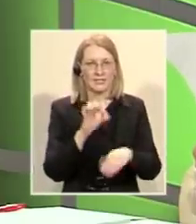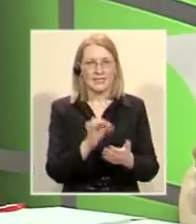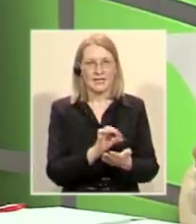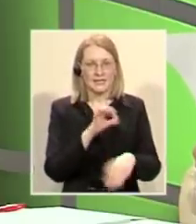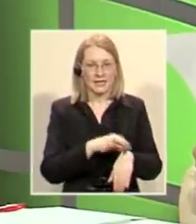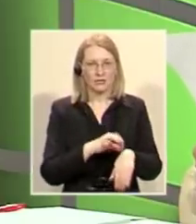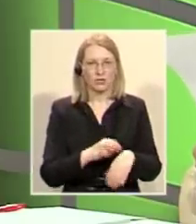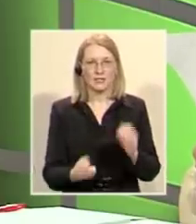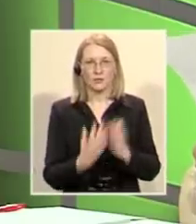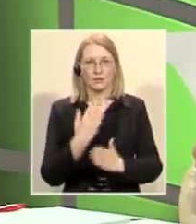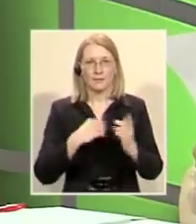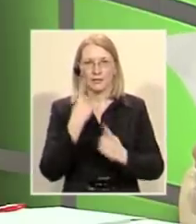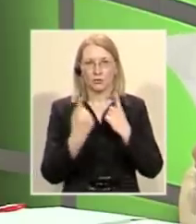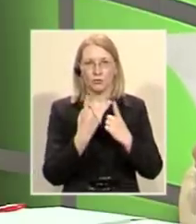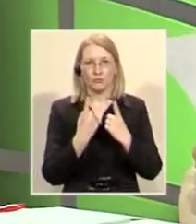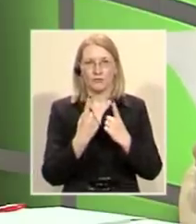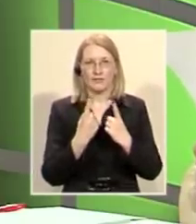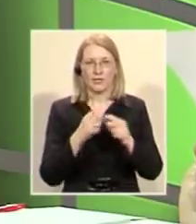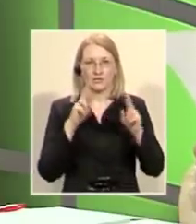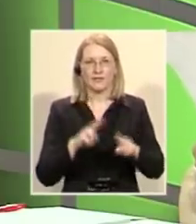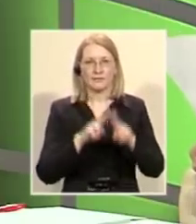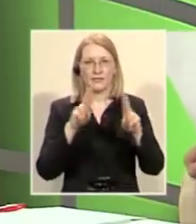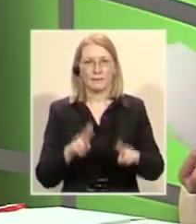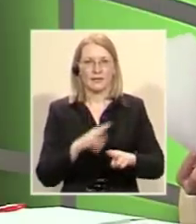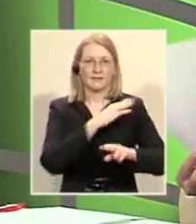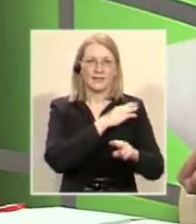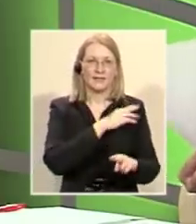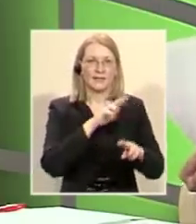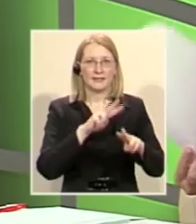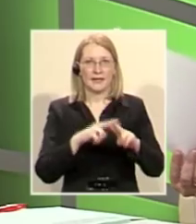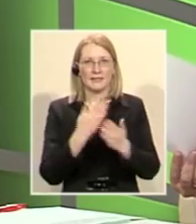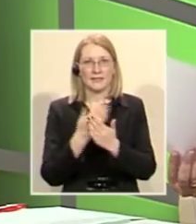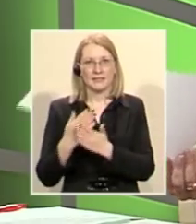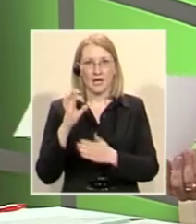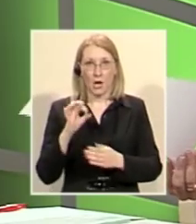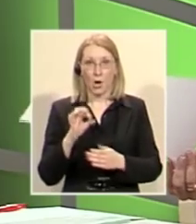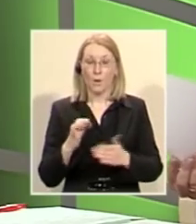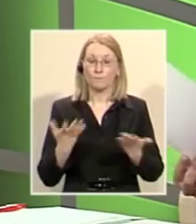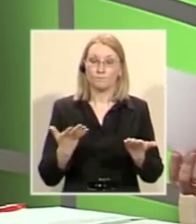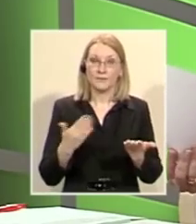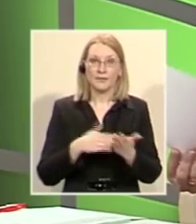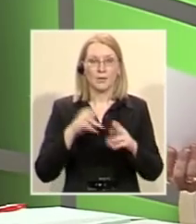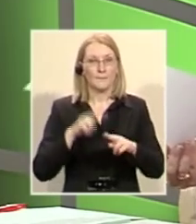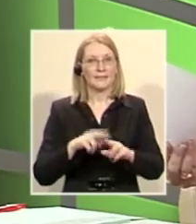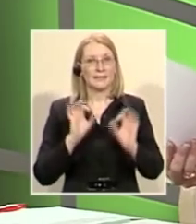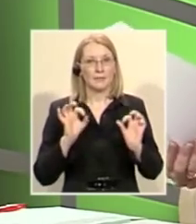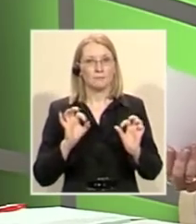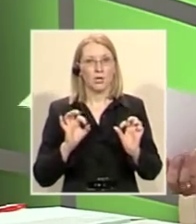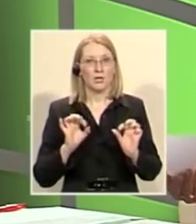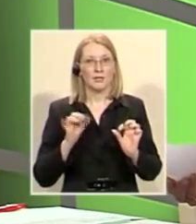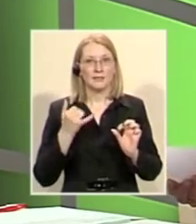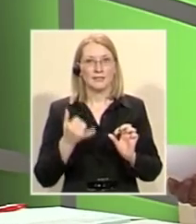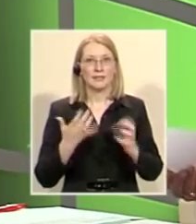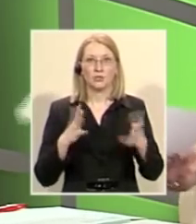za ostvarivanje prava na gore spomenuta pomagala na teret HZZO-a. Trebalo bi biti bolje. Sad ćete možda reći šta je sad sve ova